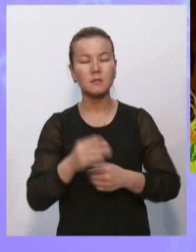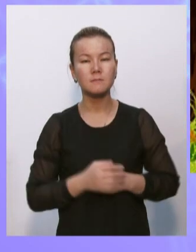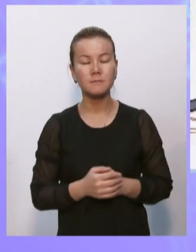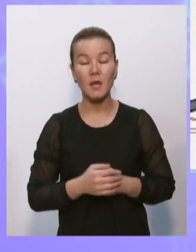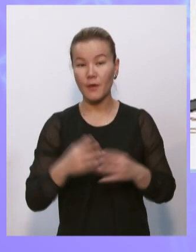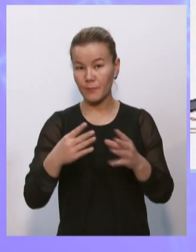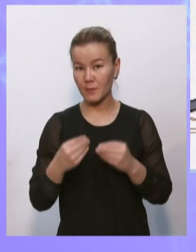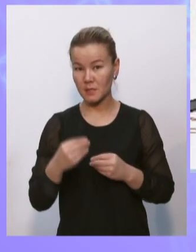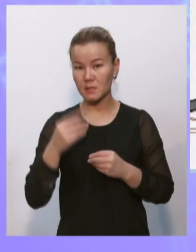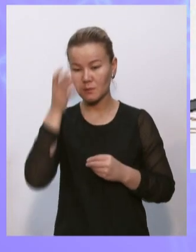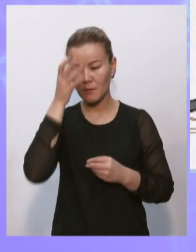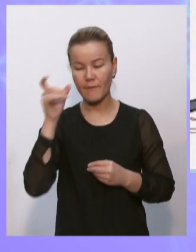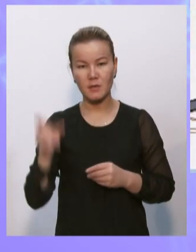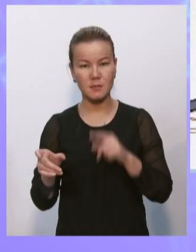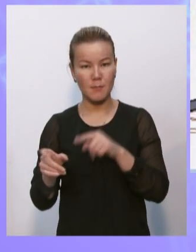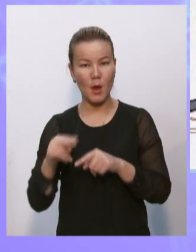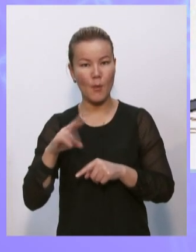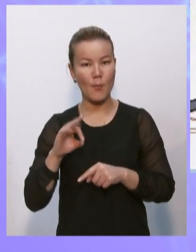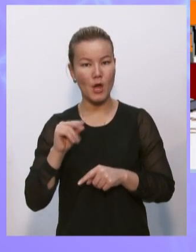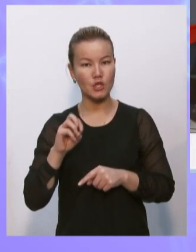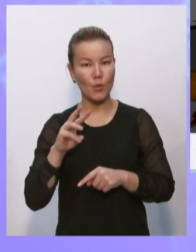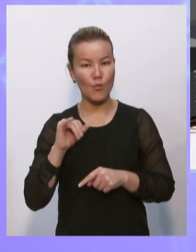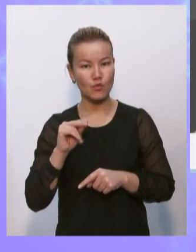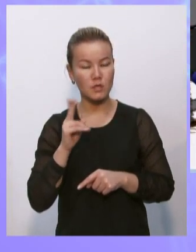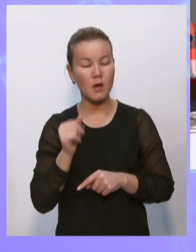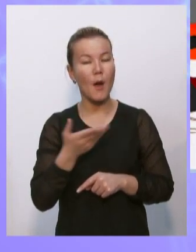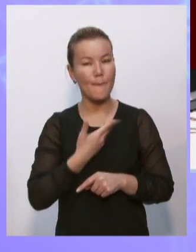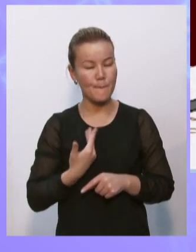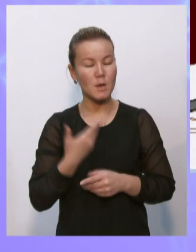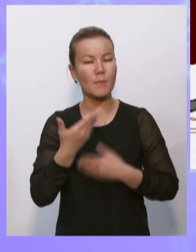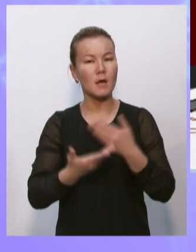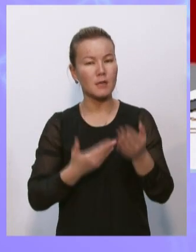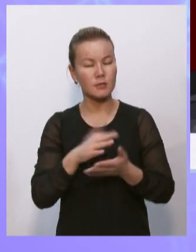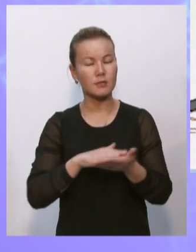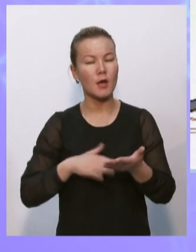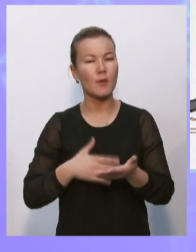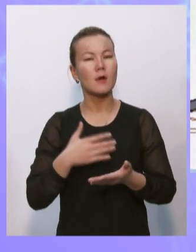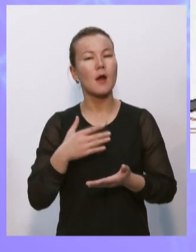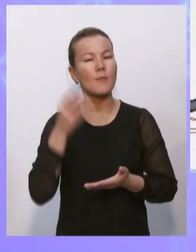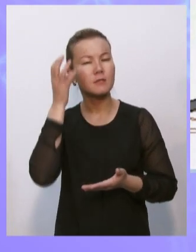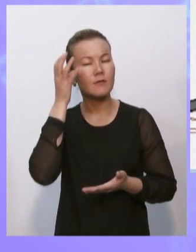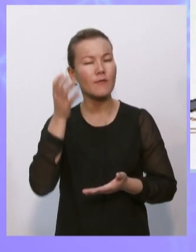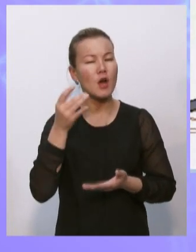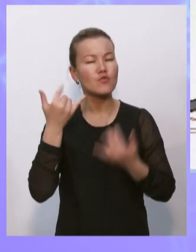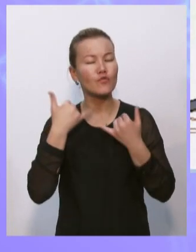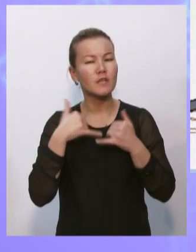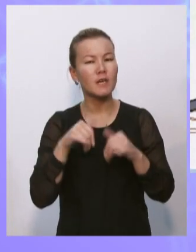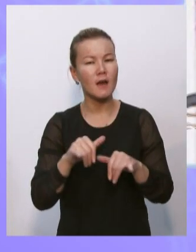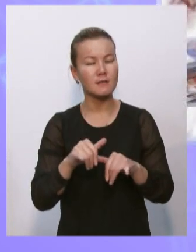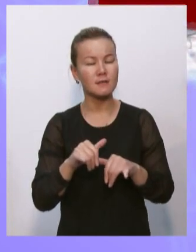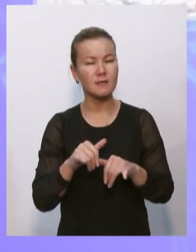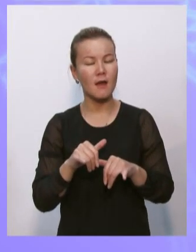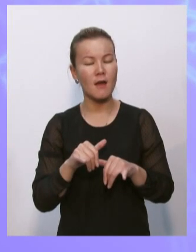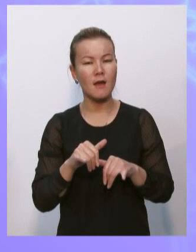Вместе с профессором Почемучкой мы продолжаем наше познавательное, увлекательное путешествие